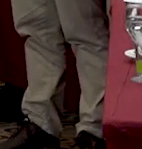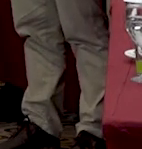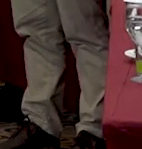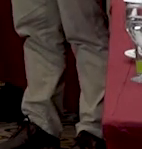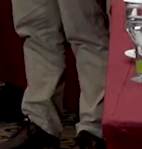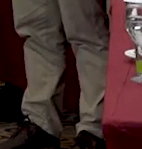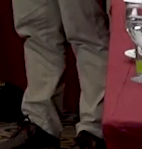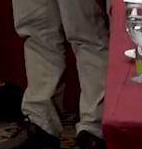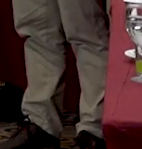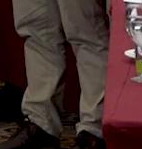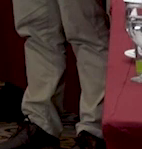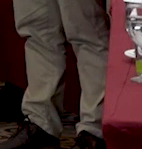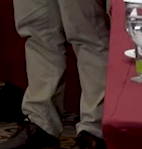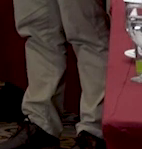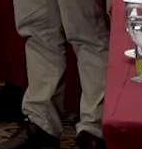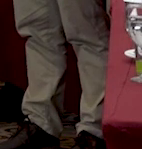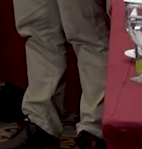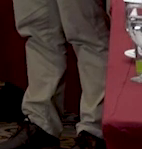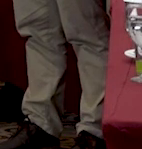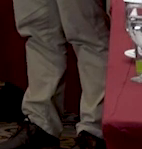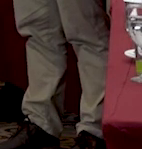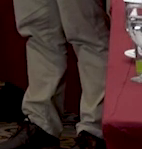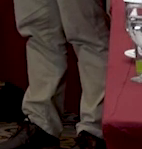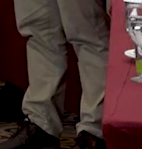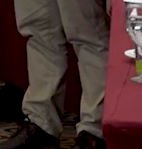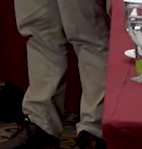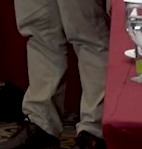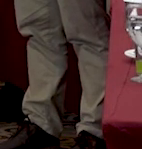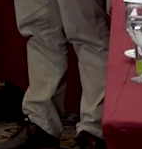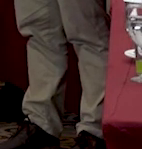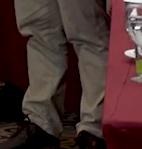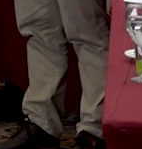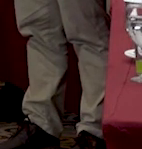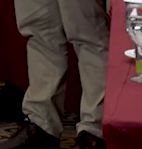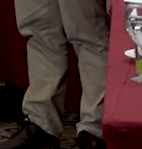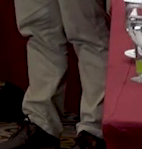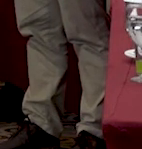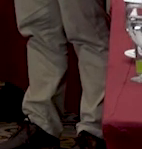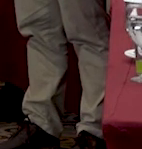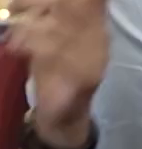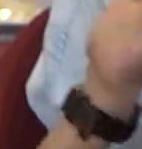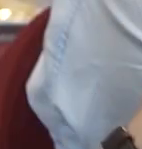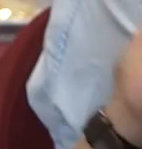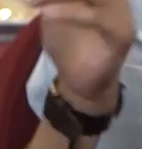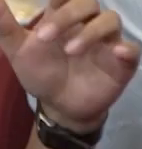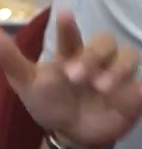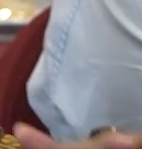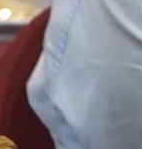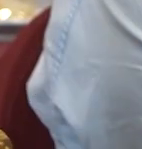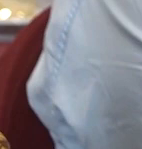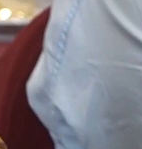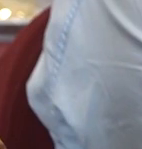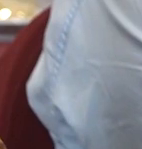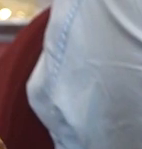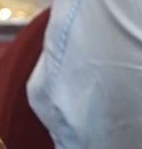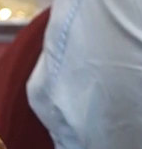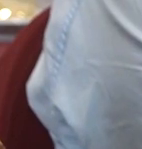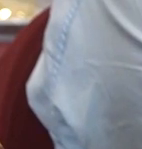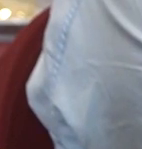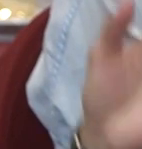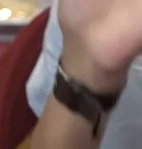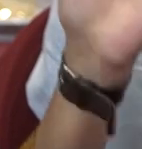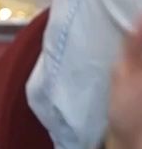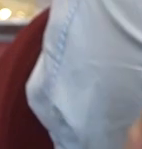dibatasi dua tindak pidana pelanggaran HAM yang berat dan terorisme jadi masih itu untuk kompensasi